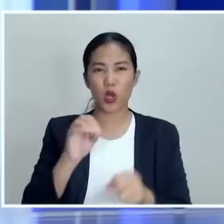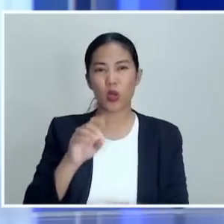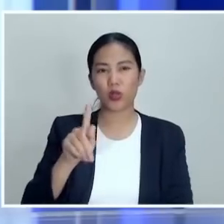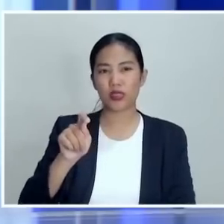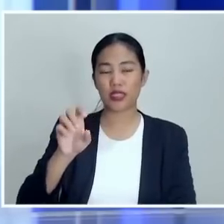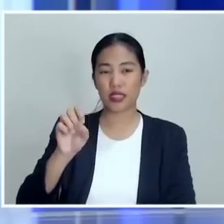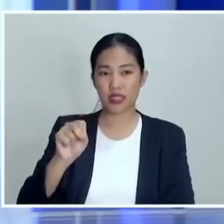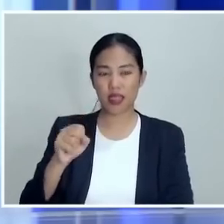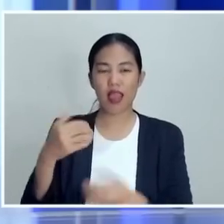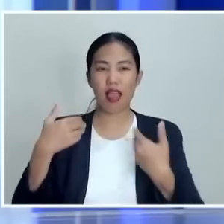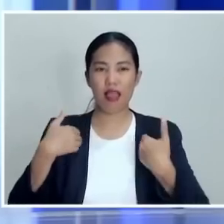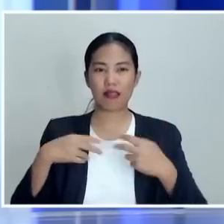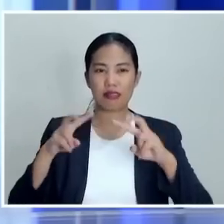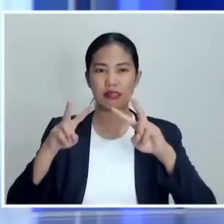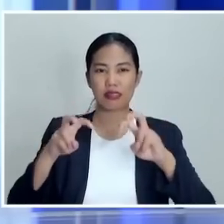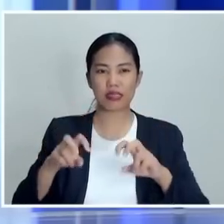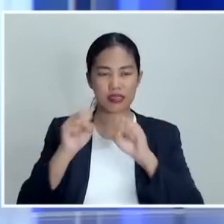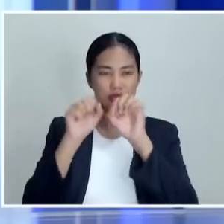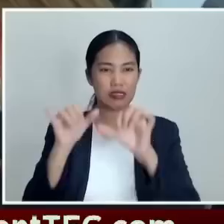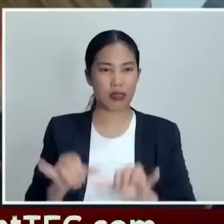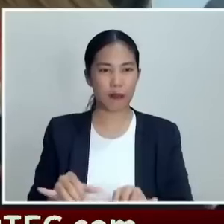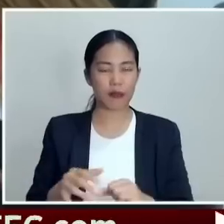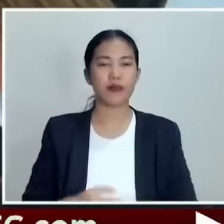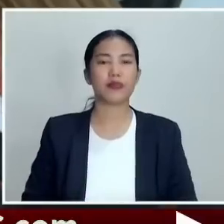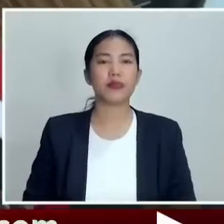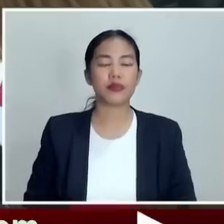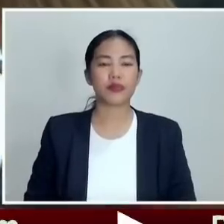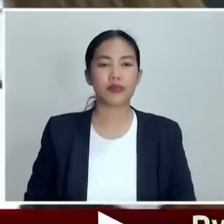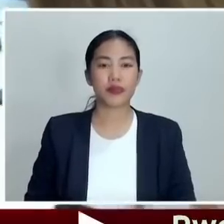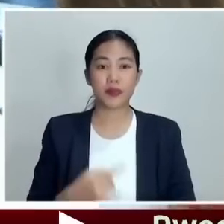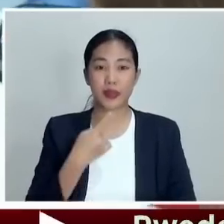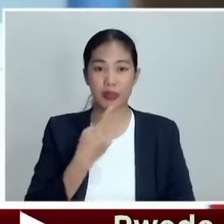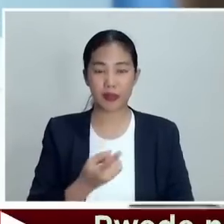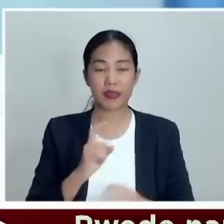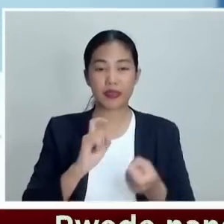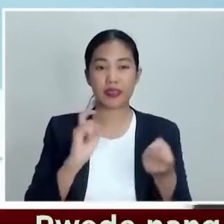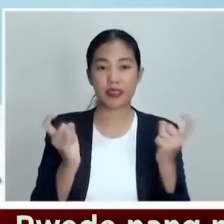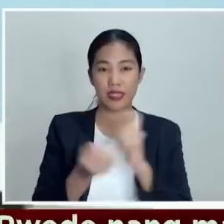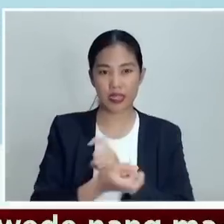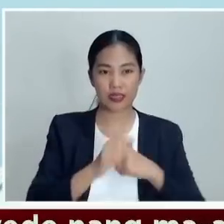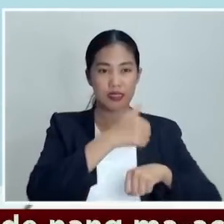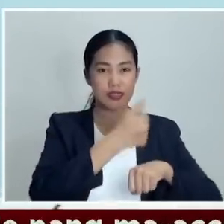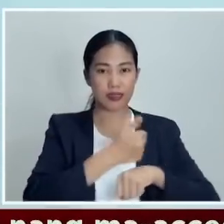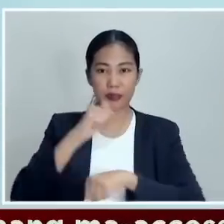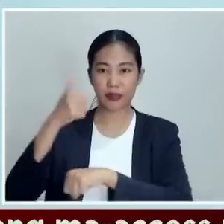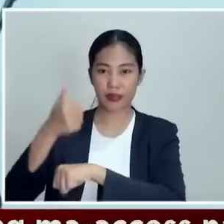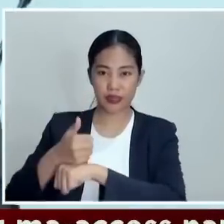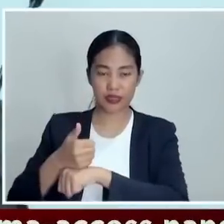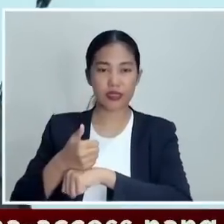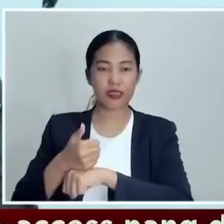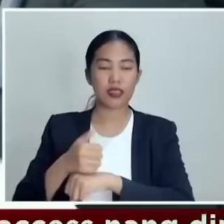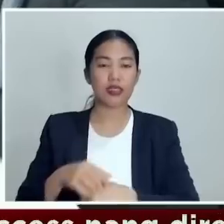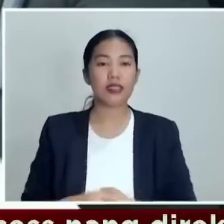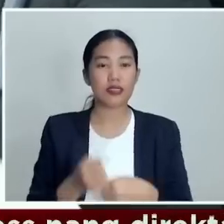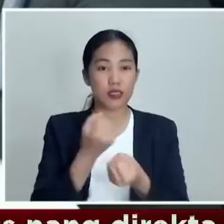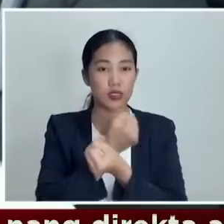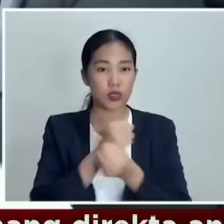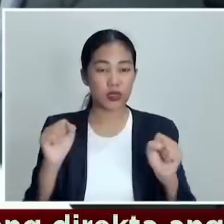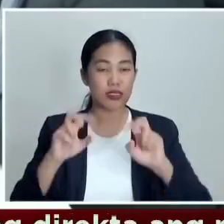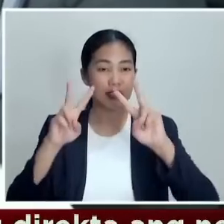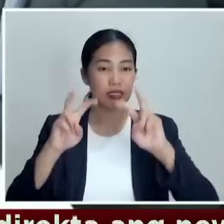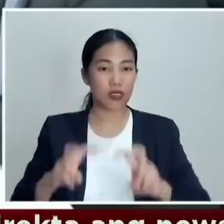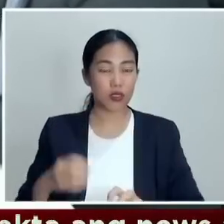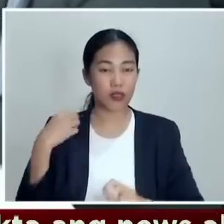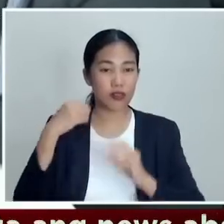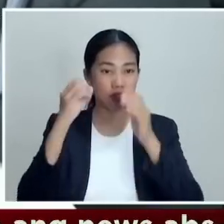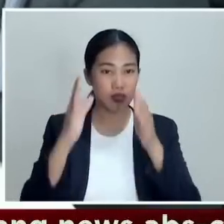March 20. Ayon sa OTS, pagpapalitin ng deployment ang mga security screening officers mula sa